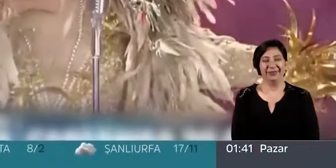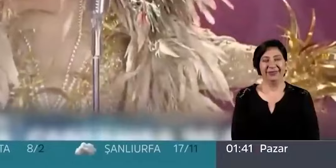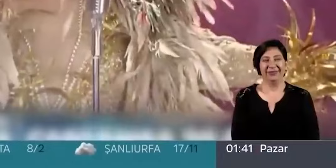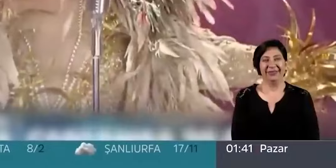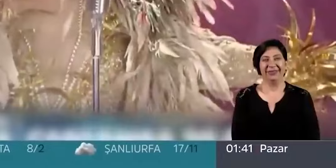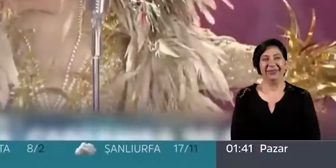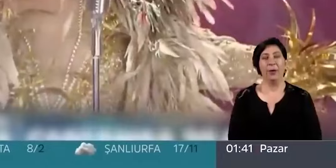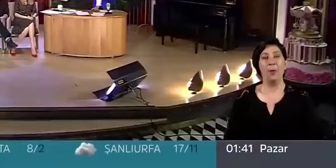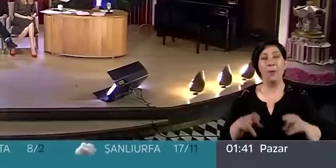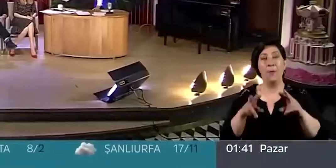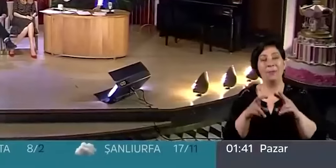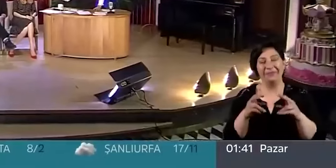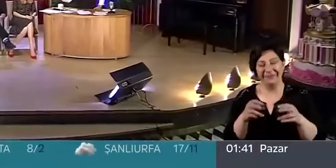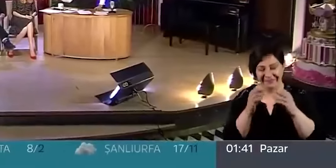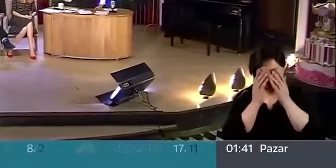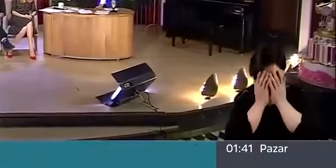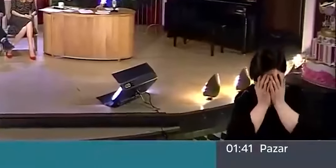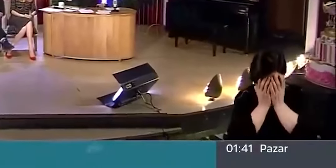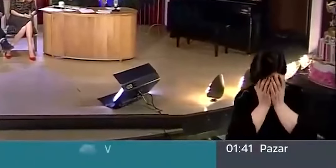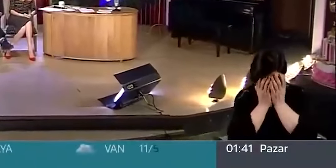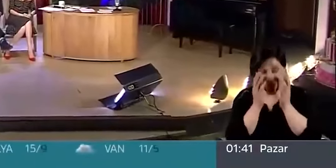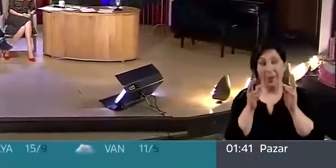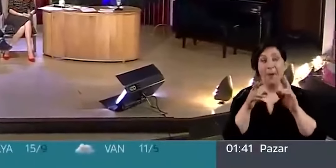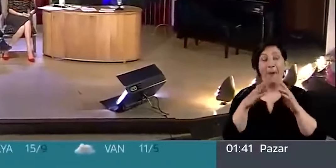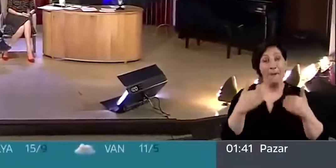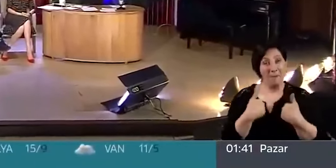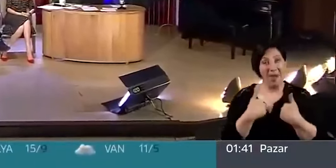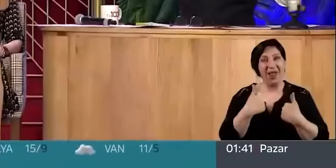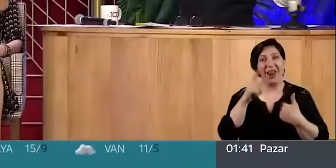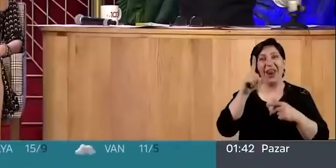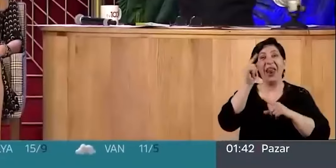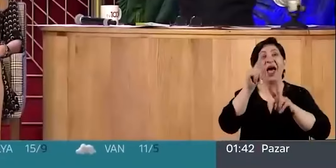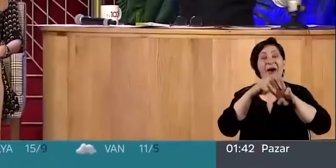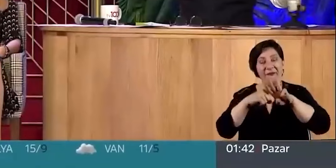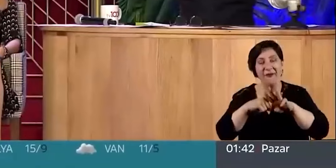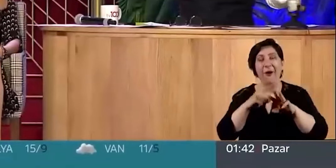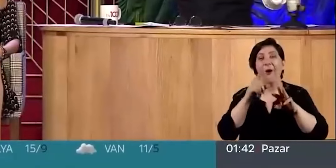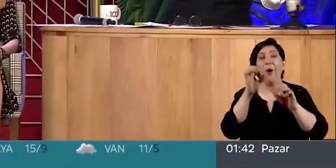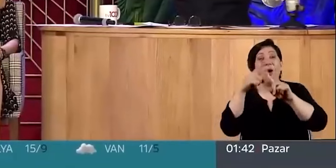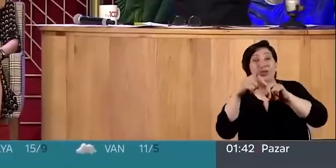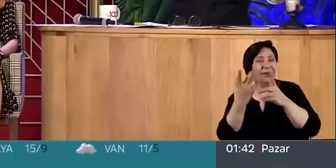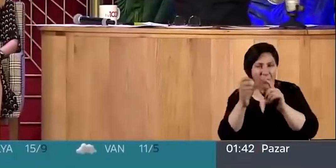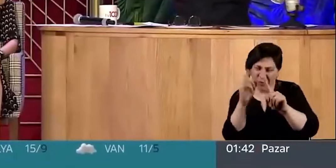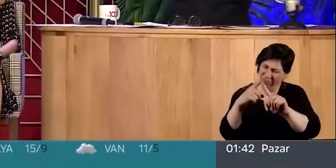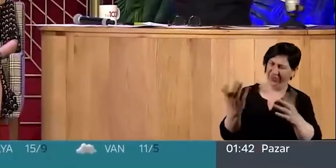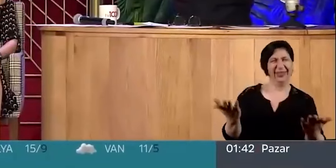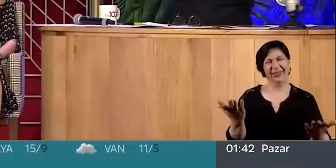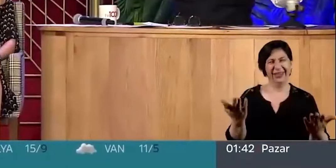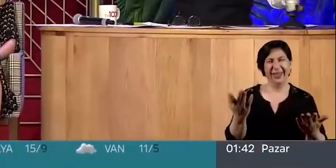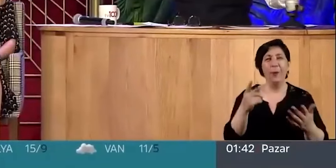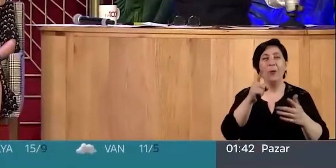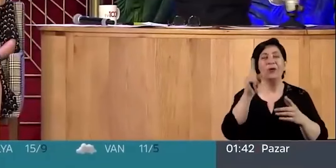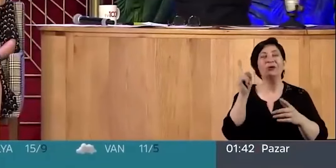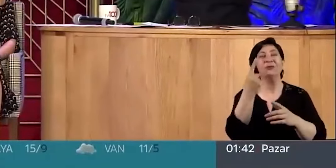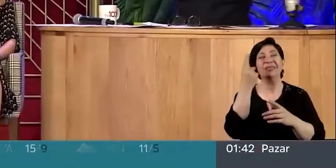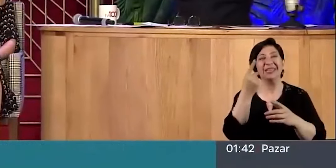Dur. Abi My Love Ort Bey derken yani değil mi? Bu hani çocukların seyrettiği böyle